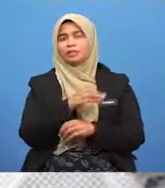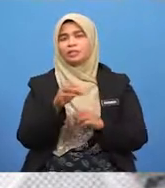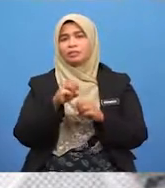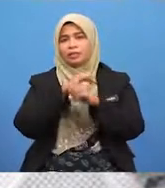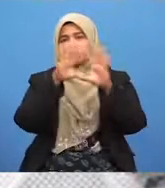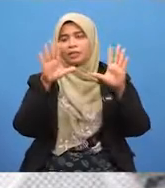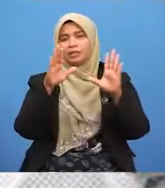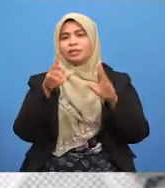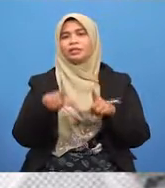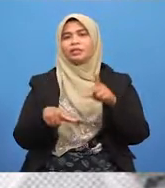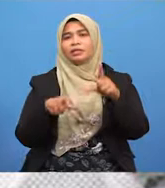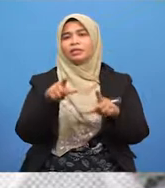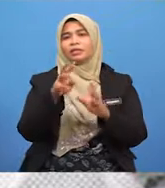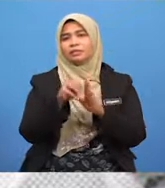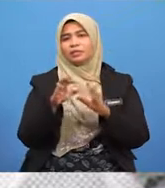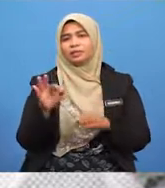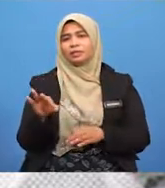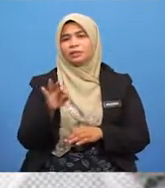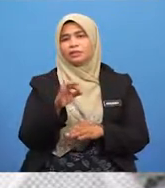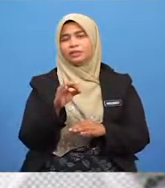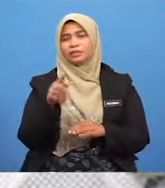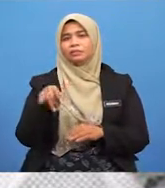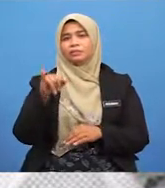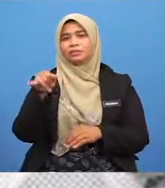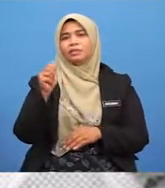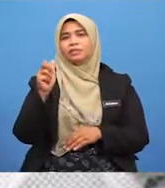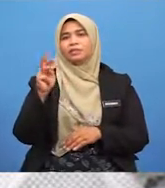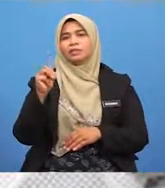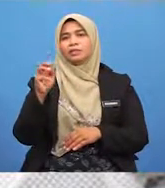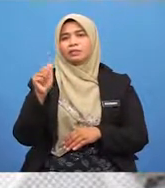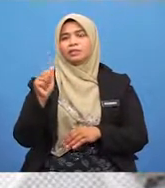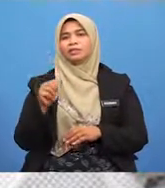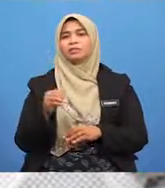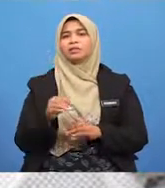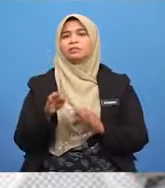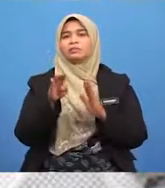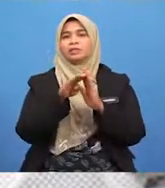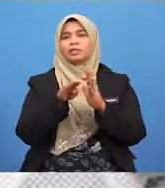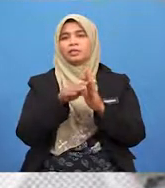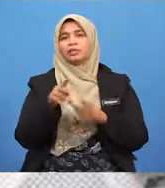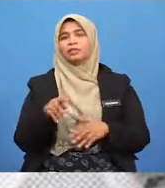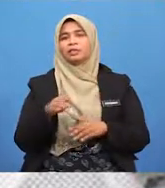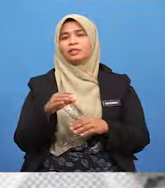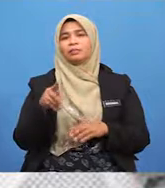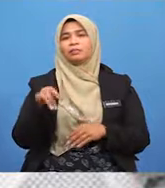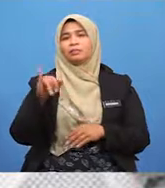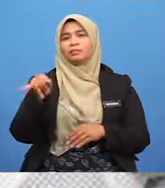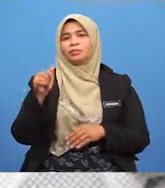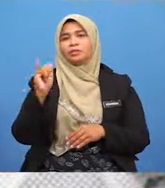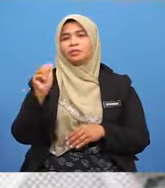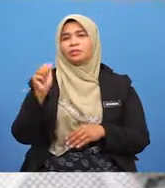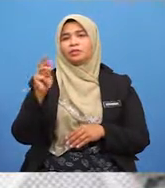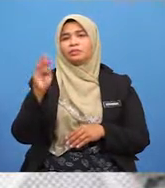hijamah Hai yang ketiga menyenar aikan kriteria pizza May yang dijahit dengan